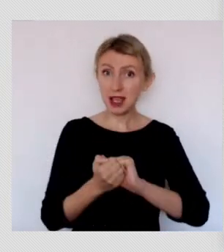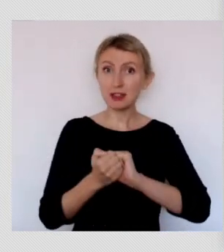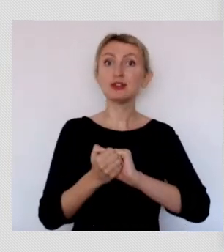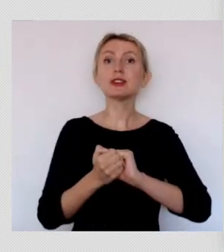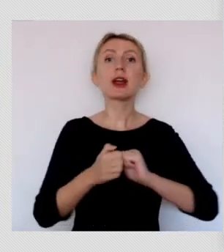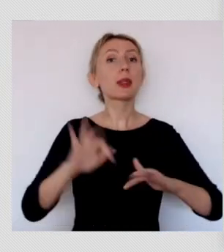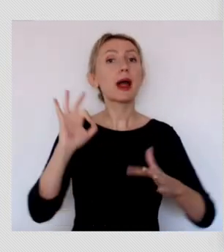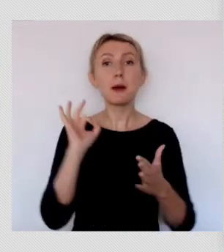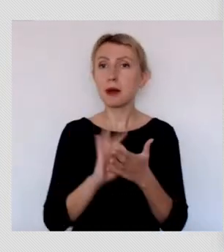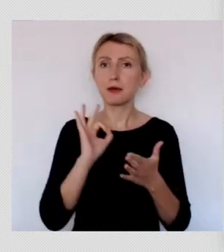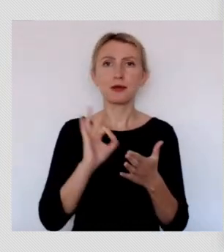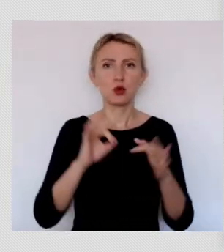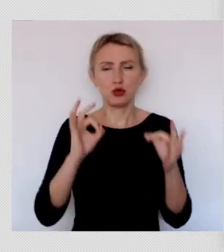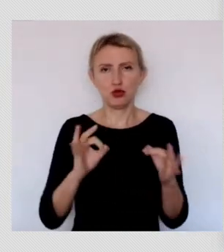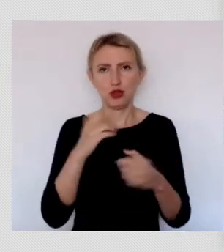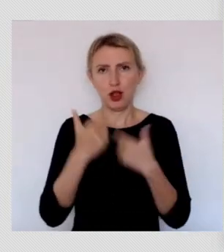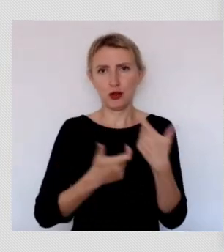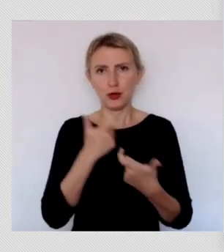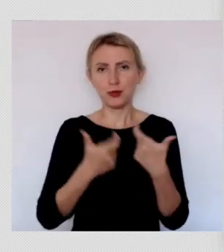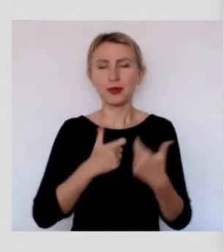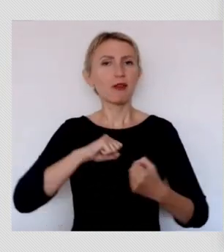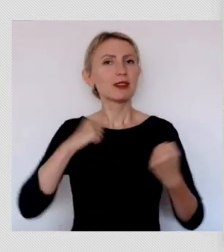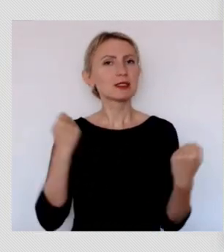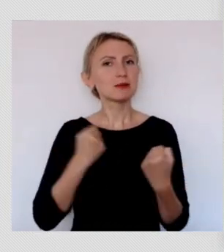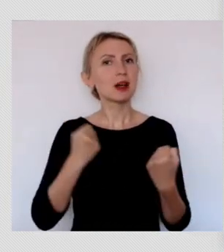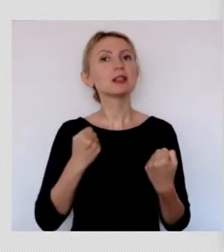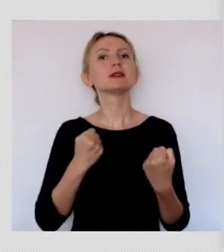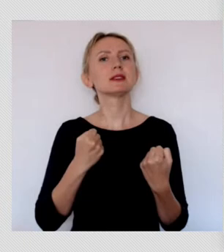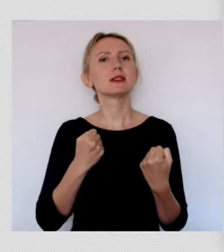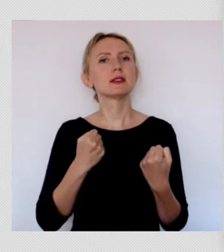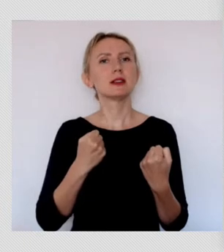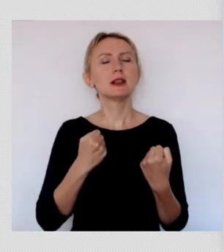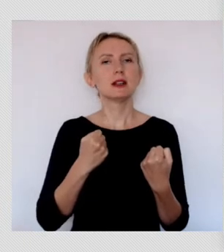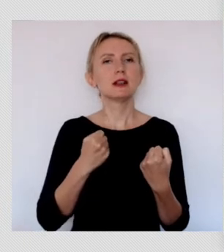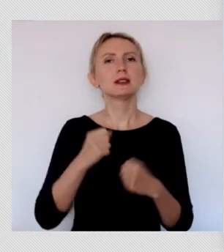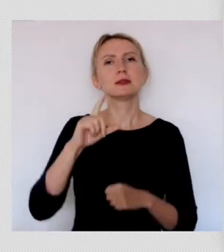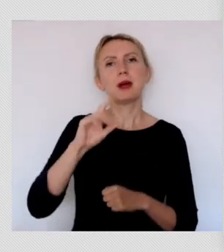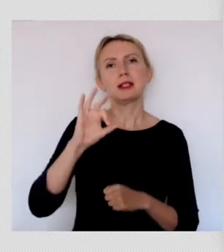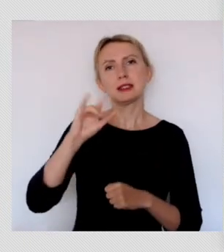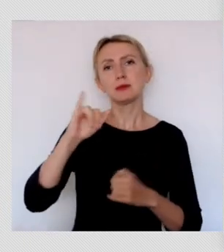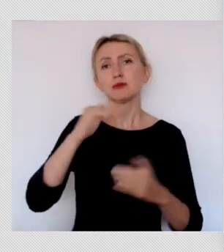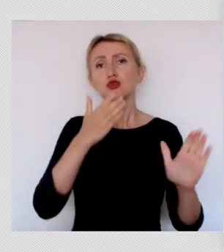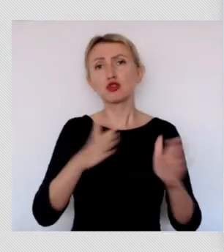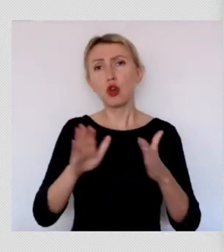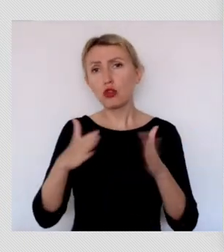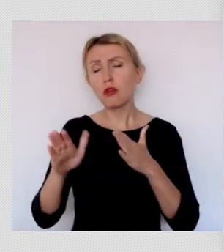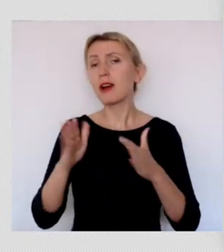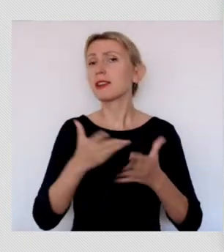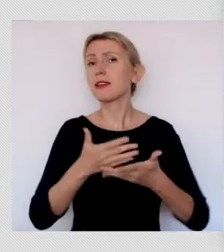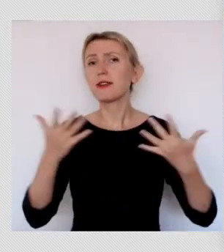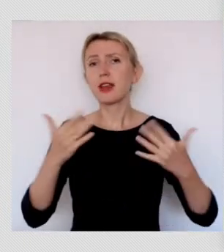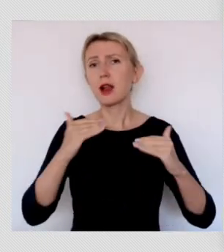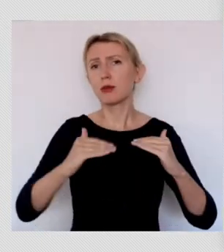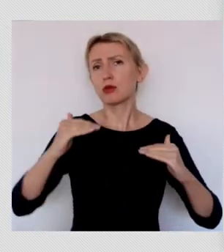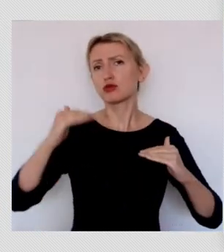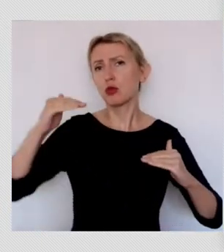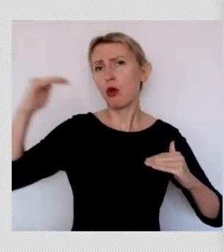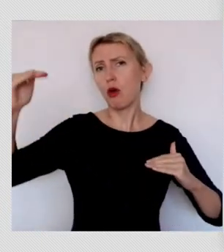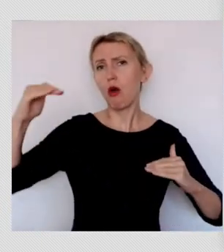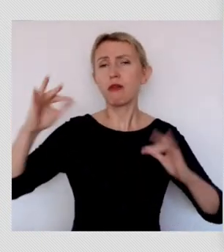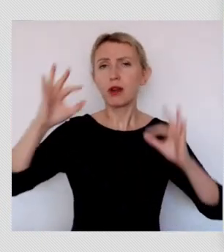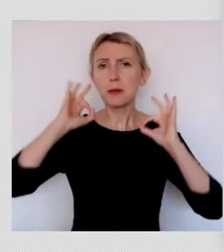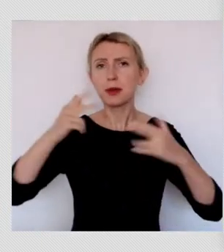pewno i to, co dzisiaj robimy, wzmacnianie zaplecza eksperckiego, przygotowanie wielopoziomowej, bardzo